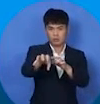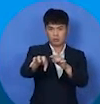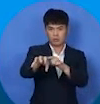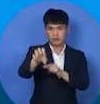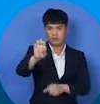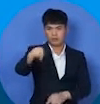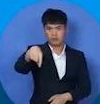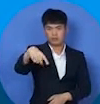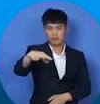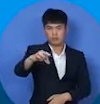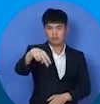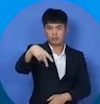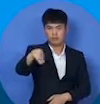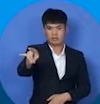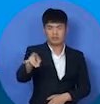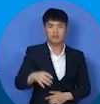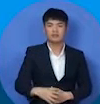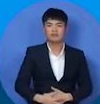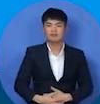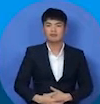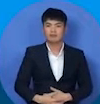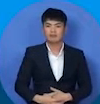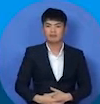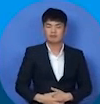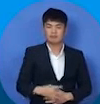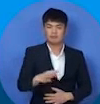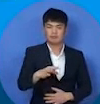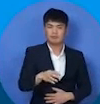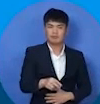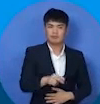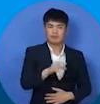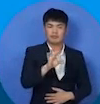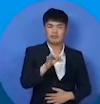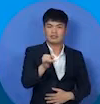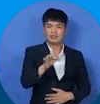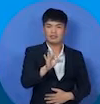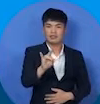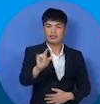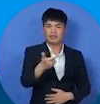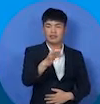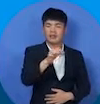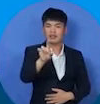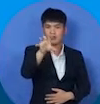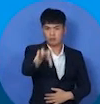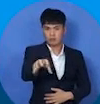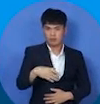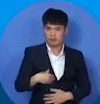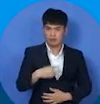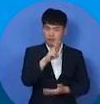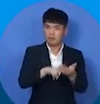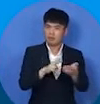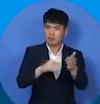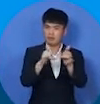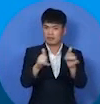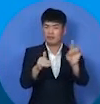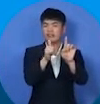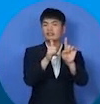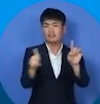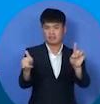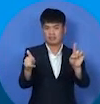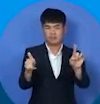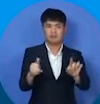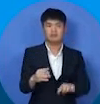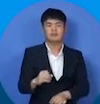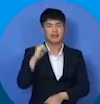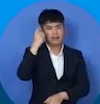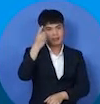근무지는 천안시 동남구 풍세면 돈마루 1길입니다. 이은하 공방 구슬담에서 상점 판매원 1명을 모집합니다.